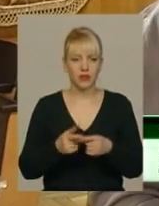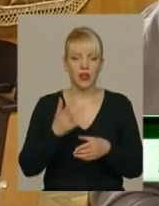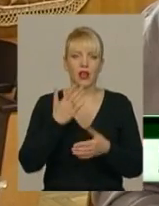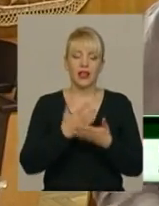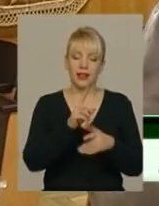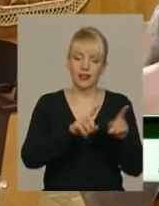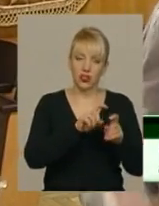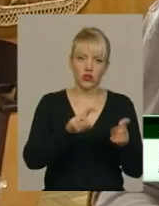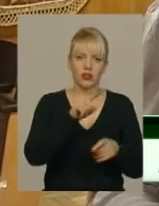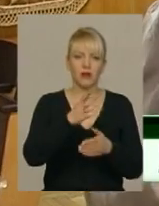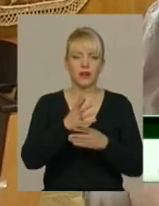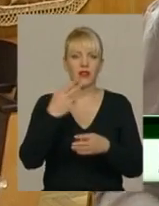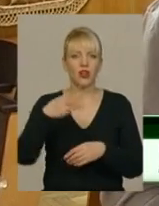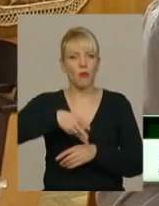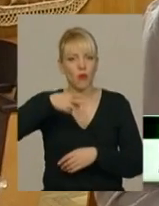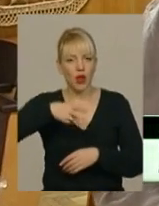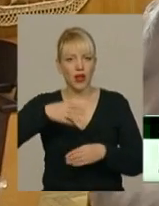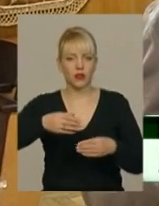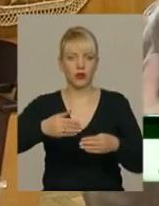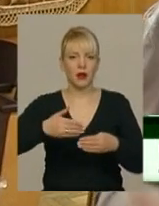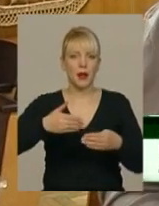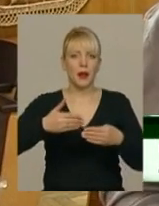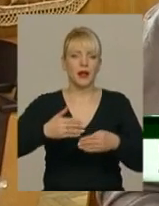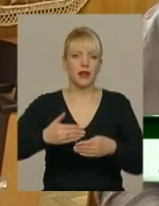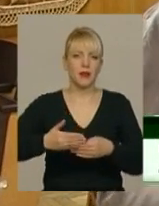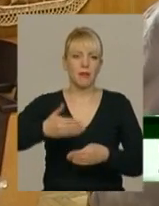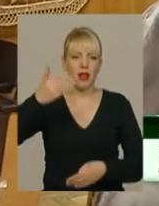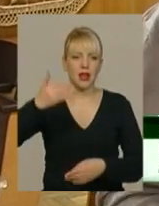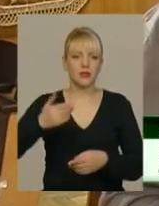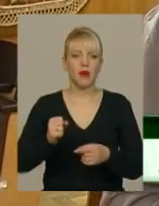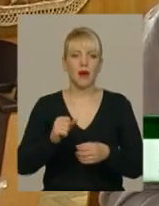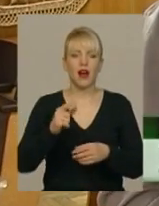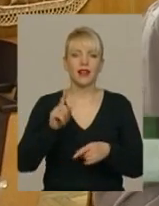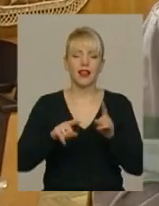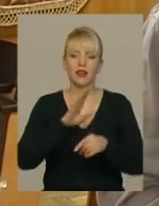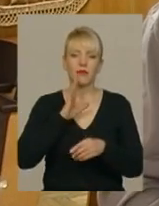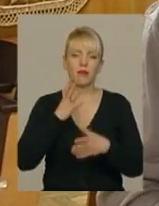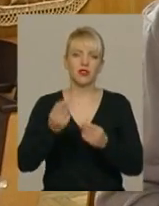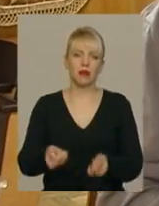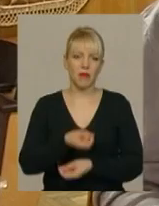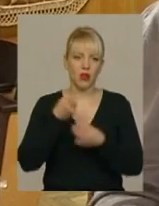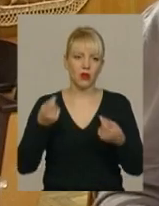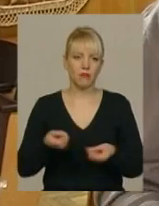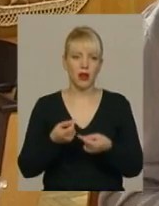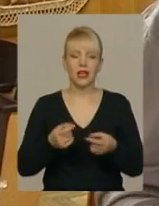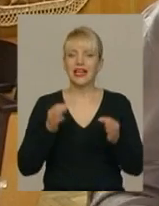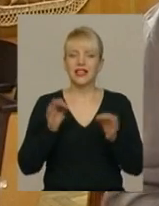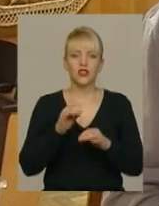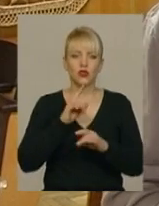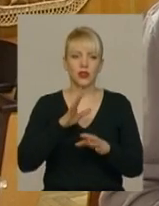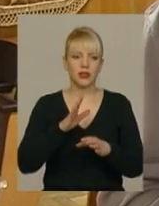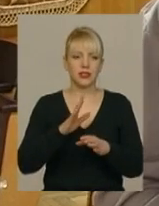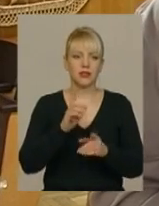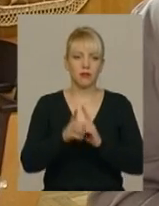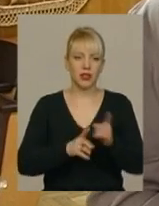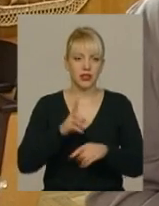плазму зробили в клас, а мамам деяким все мало і мало. Нічого кардинально не зміниться від цього,